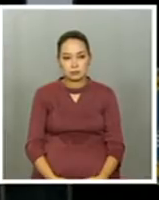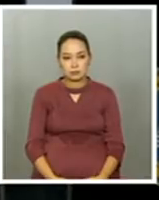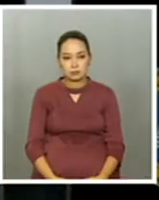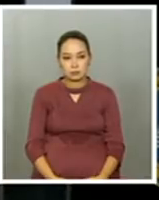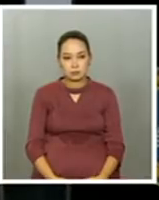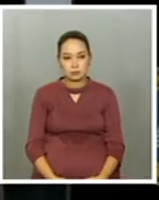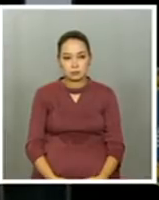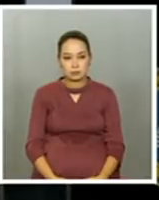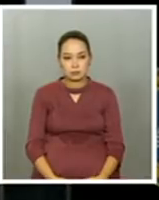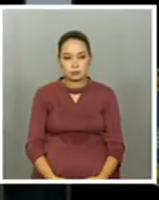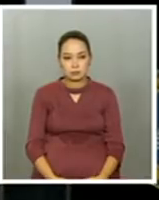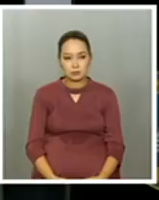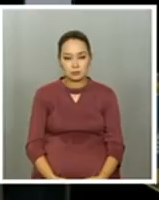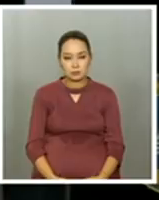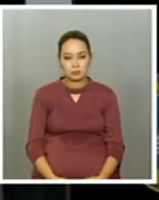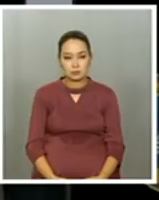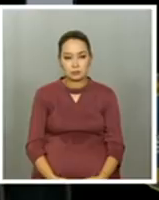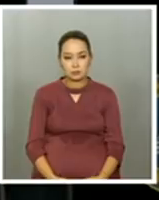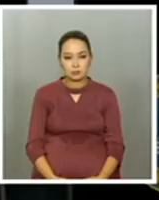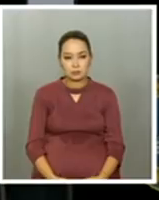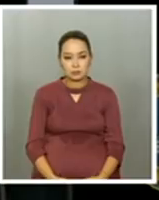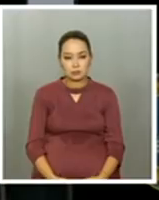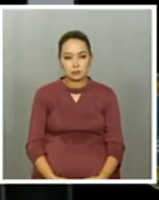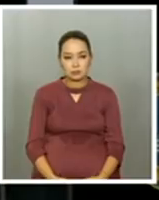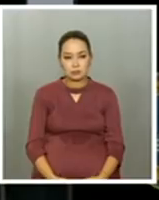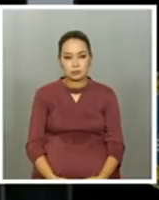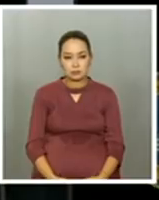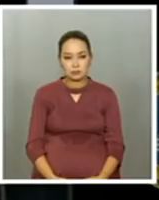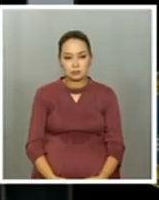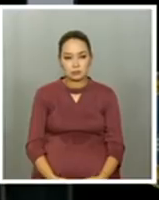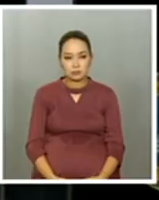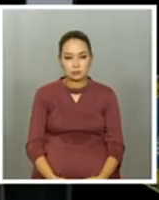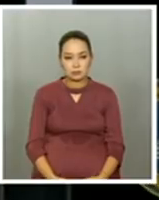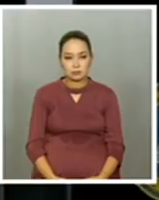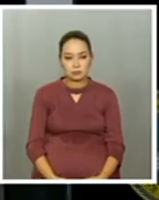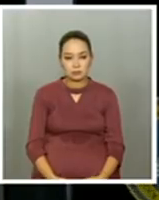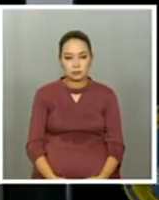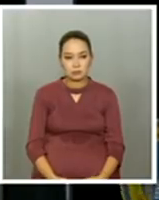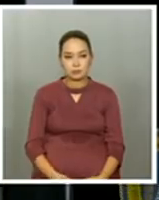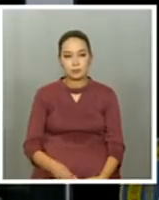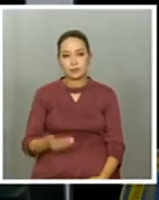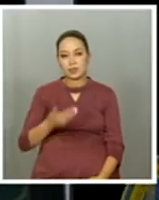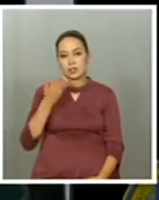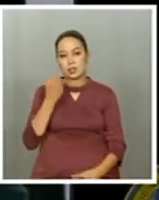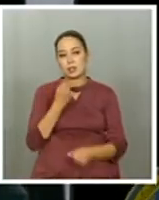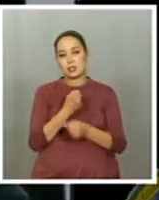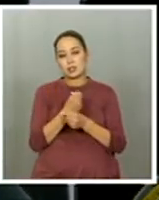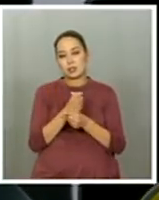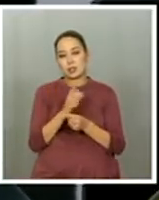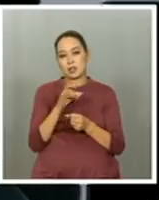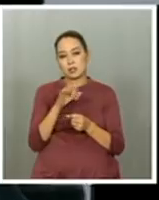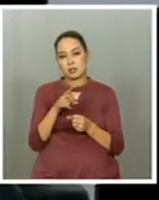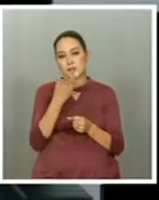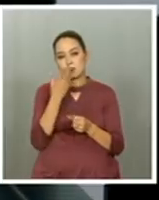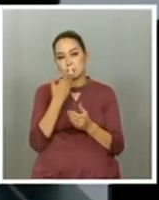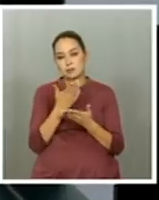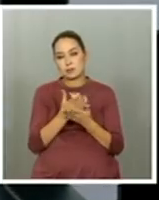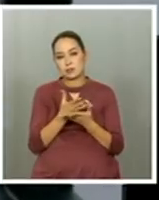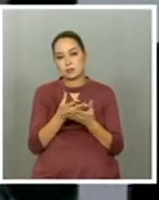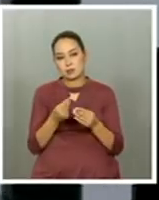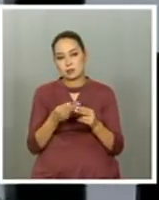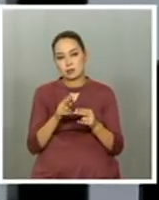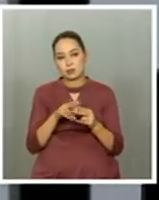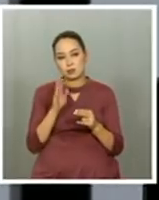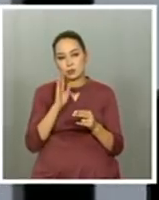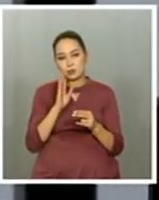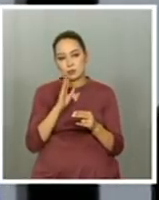сынауыққа біз фуксин ерітіндісін құйдық. Алдын ала құйылған этил спиртін осы фуксин ерітіндісі бар суға